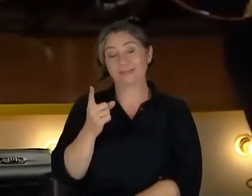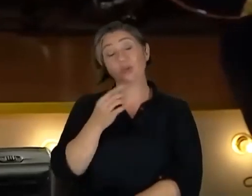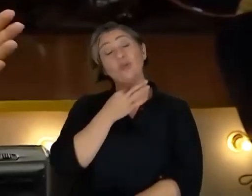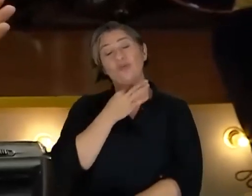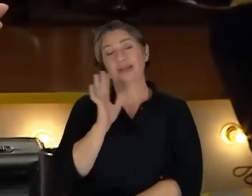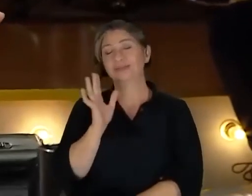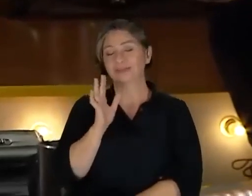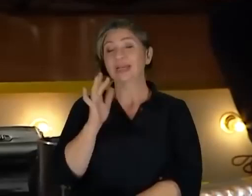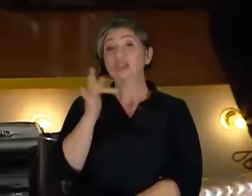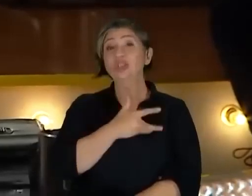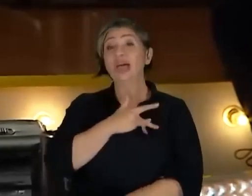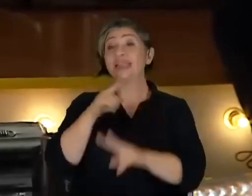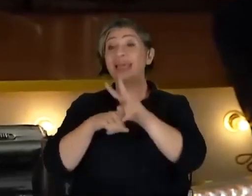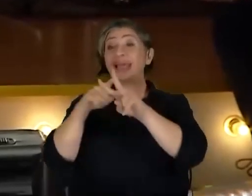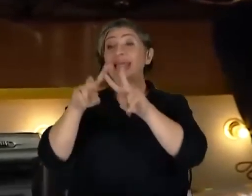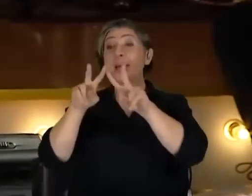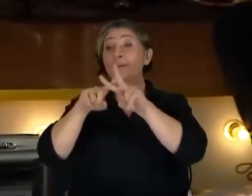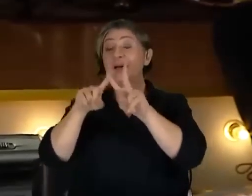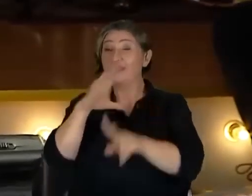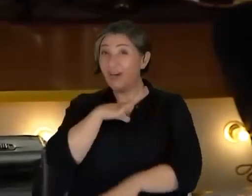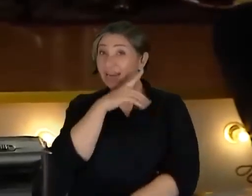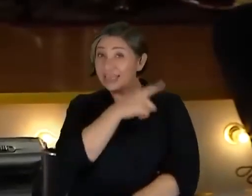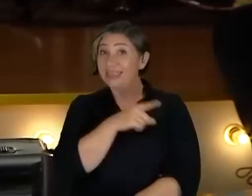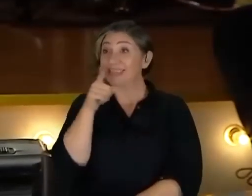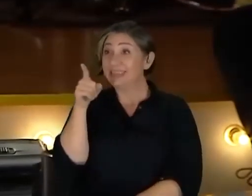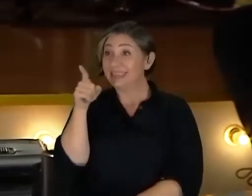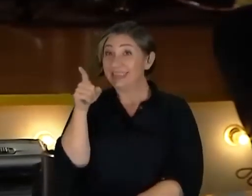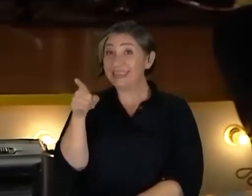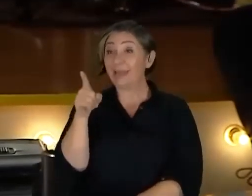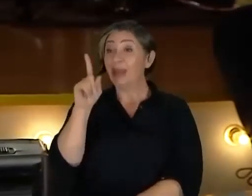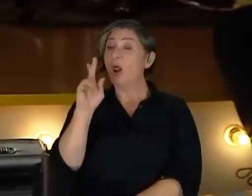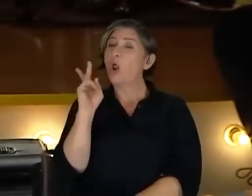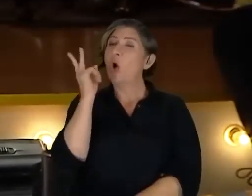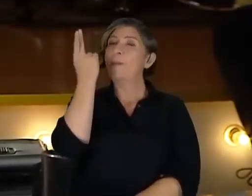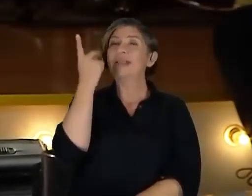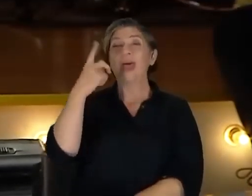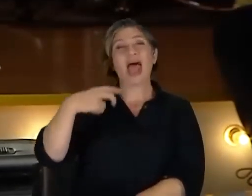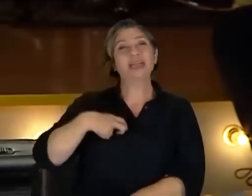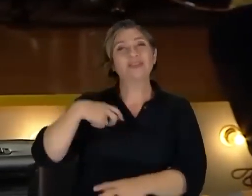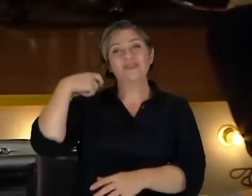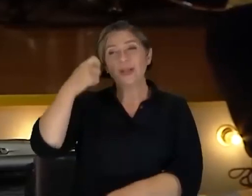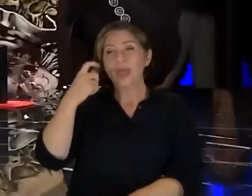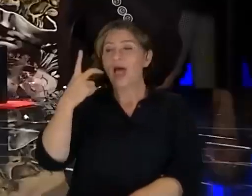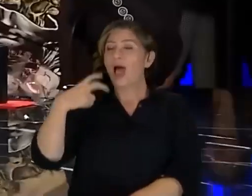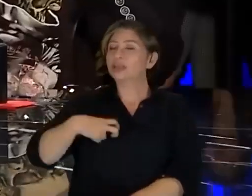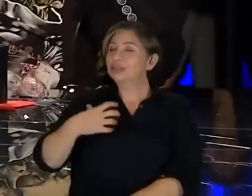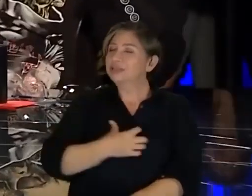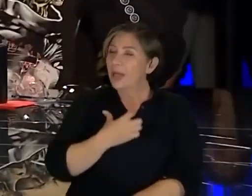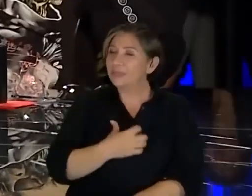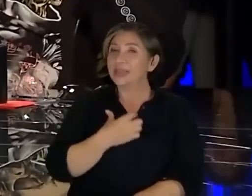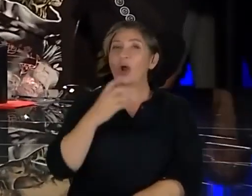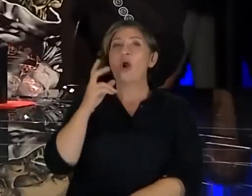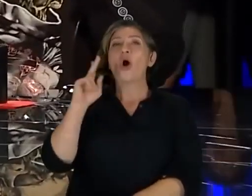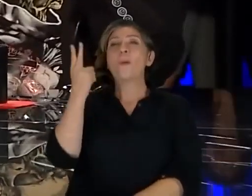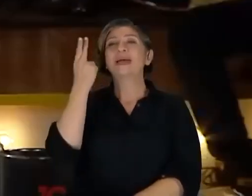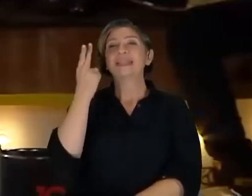Doğru. Bak Can Yaman var. Doğru. Can Yaman varken bir romantik bir aşk filmi, bir aşk draması ya da